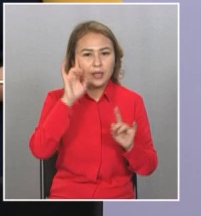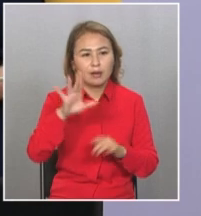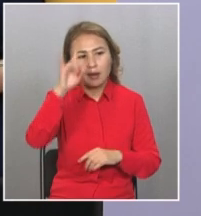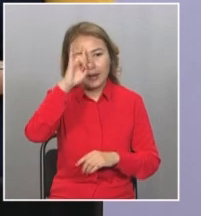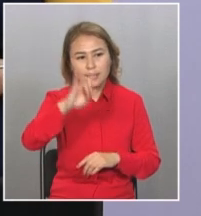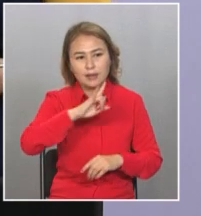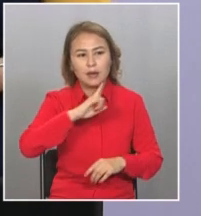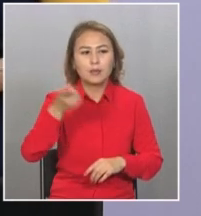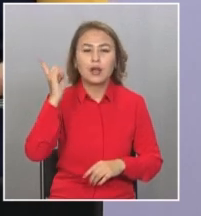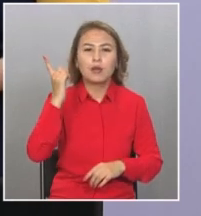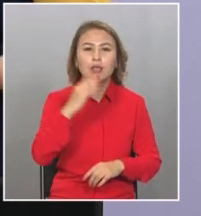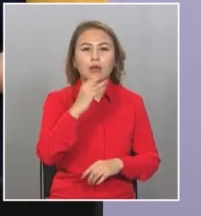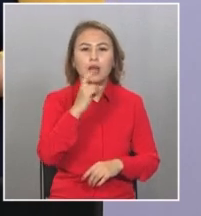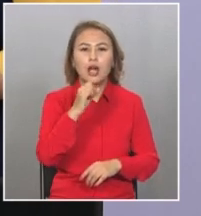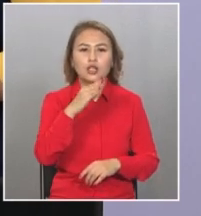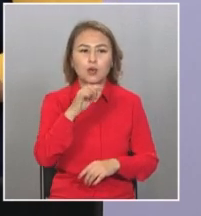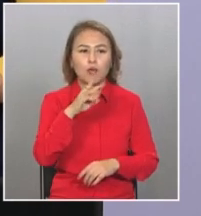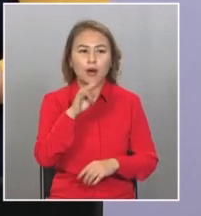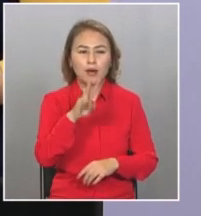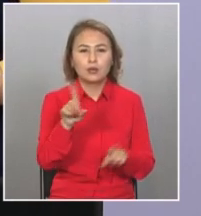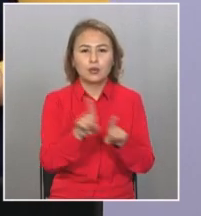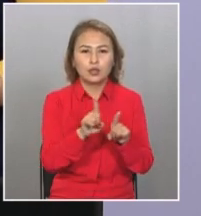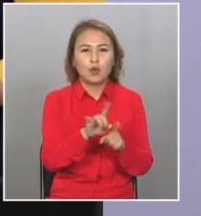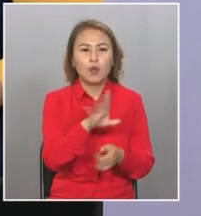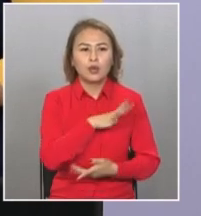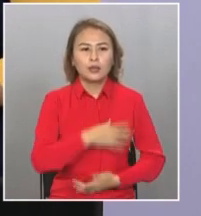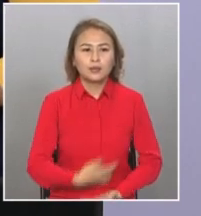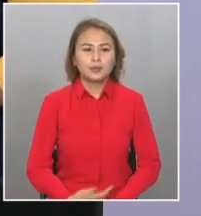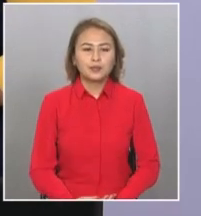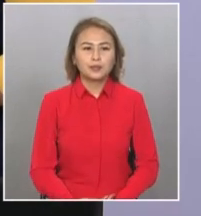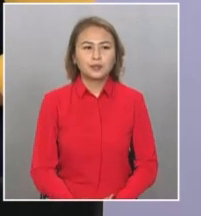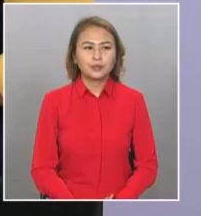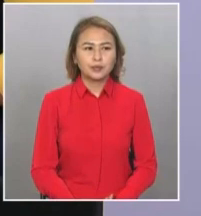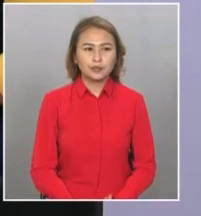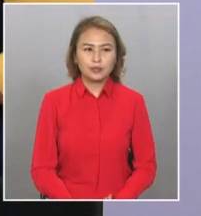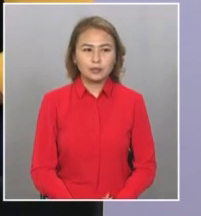қазақ палуаны Қажымұқан да болды.